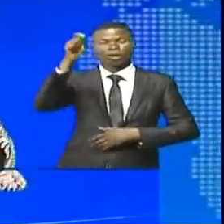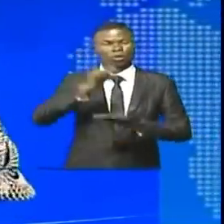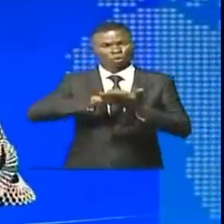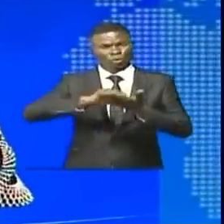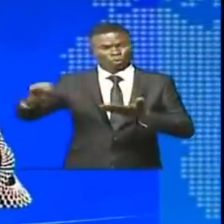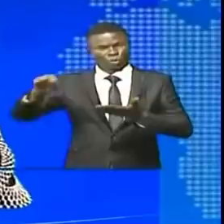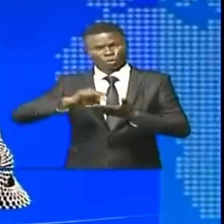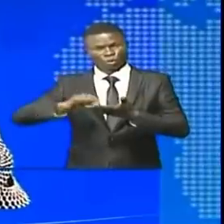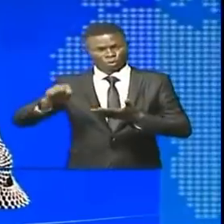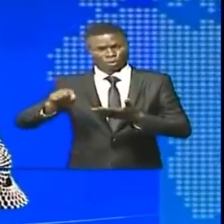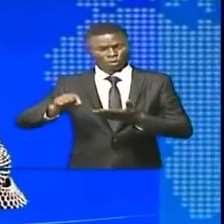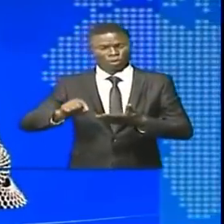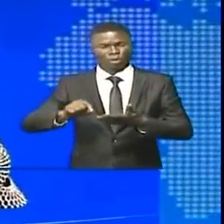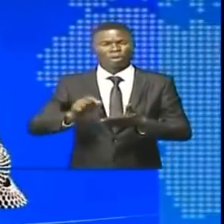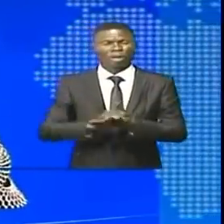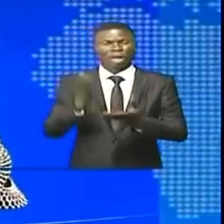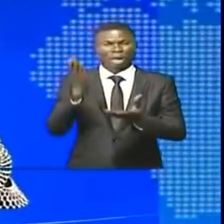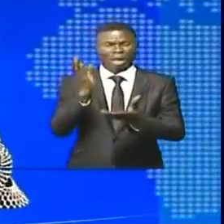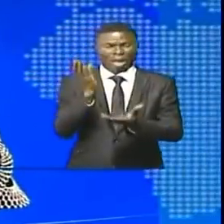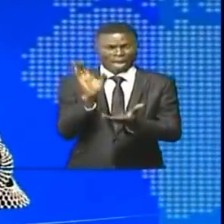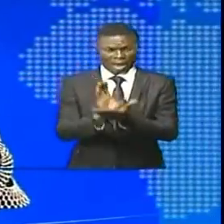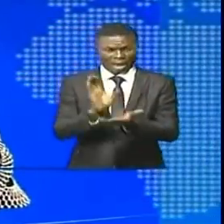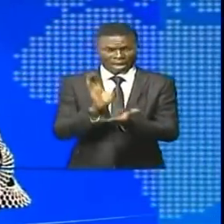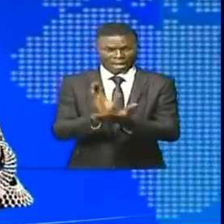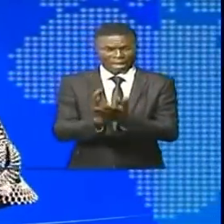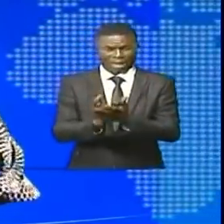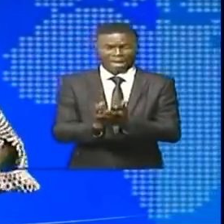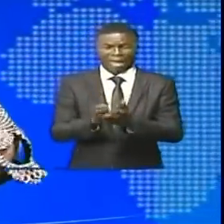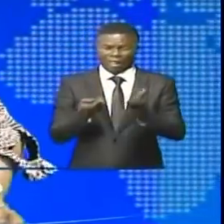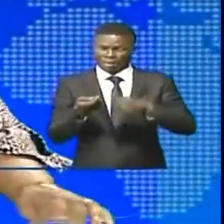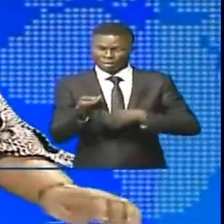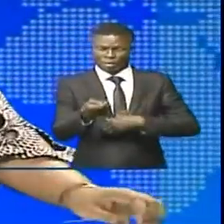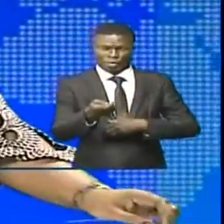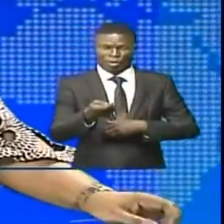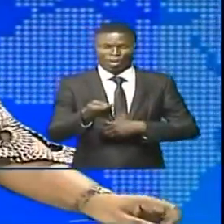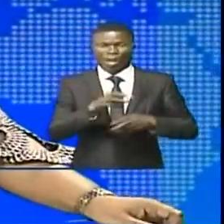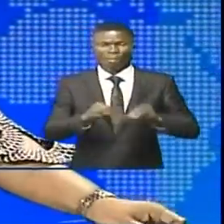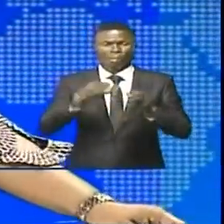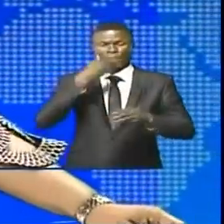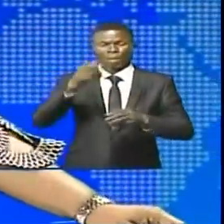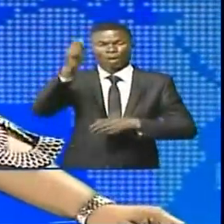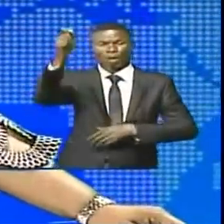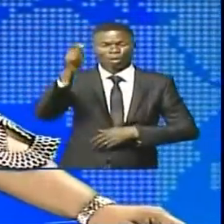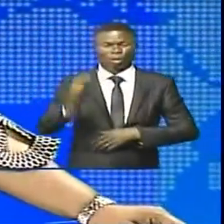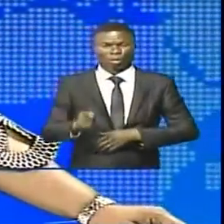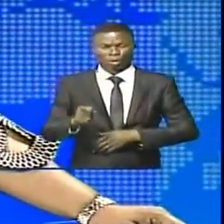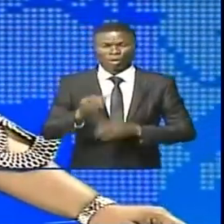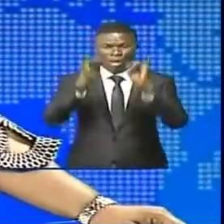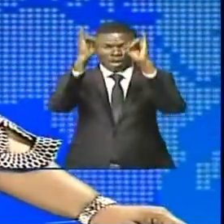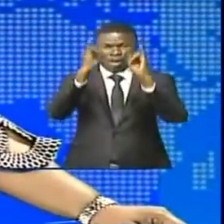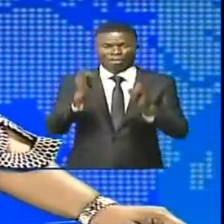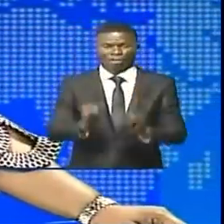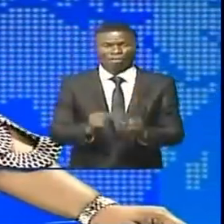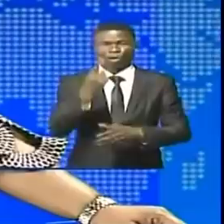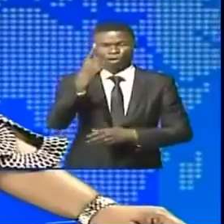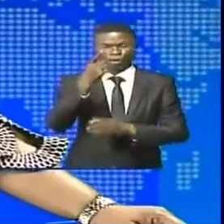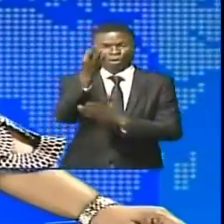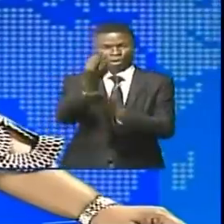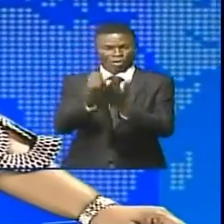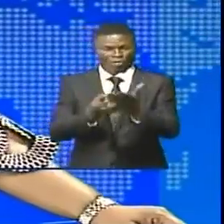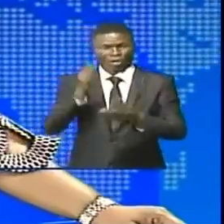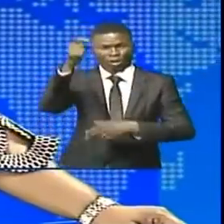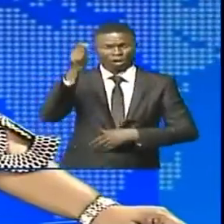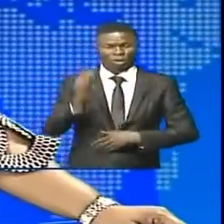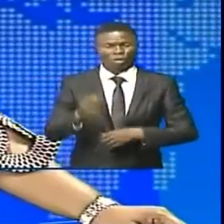possèdent désormais leur carte biométrique une manière pour l'armée de constituer un fichier unique de ces vaillants soldats